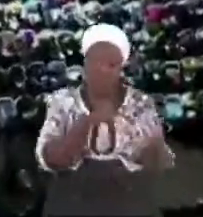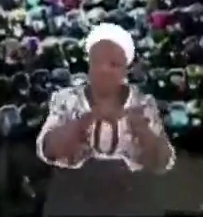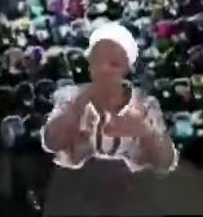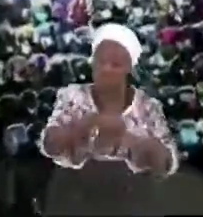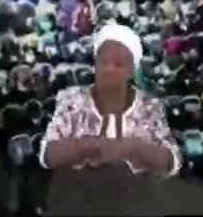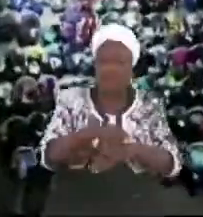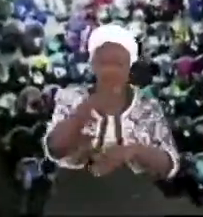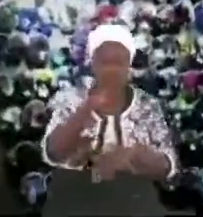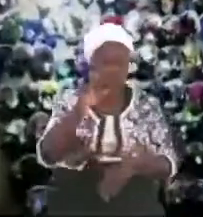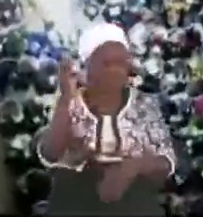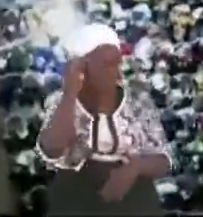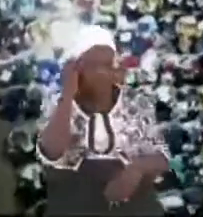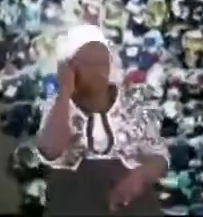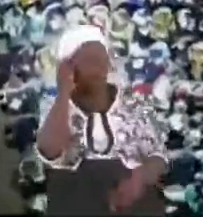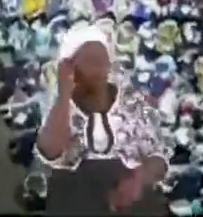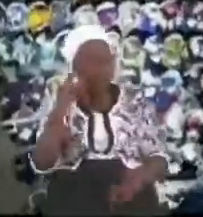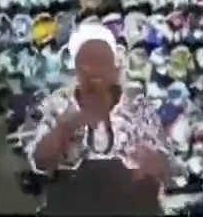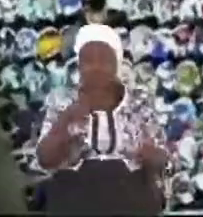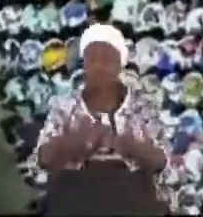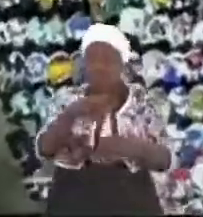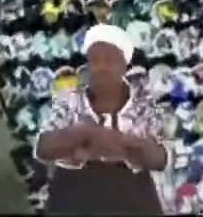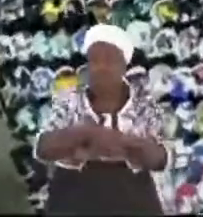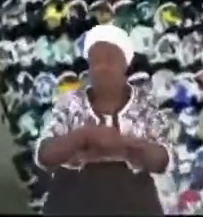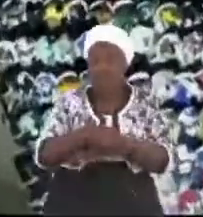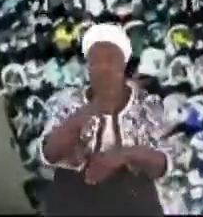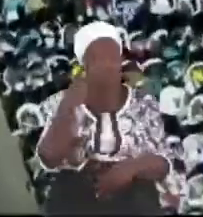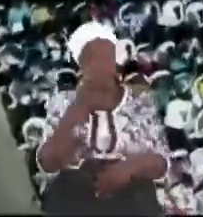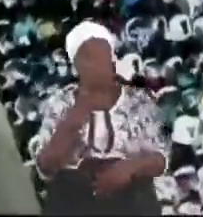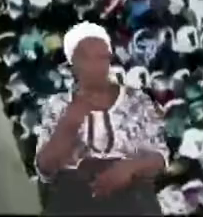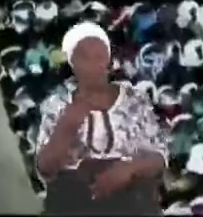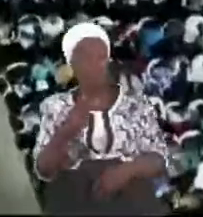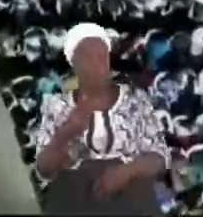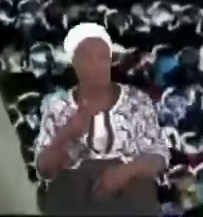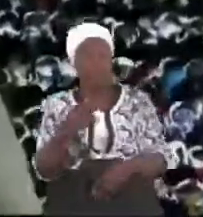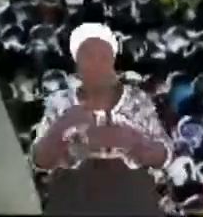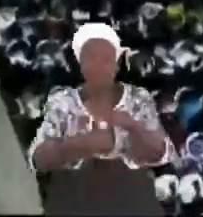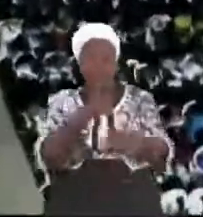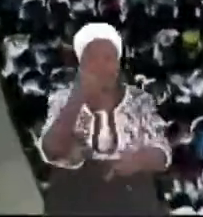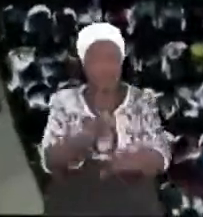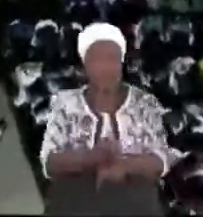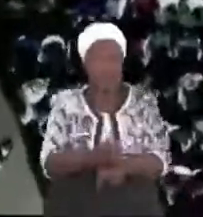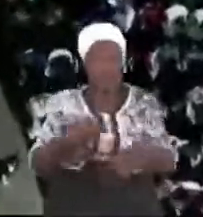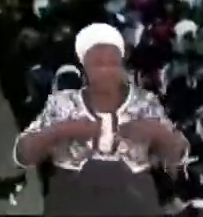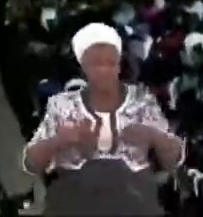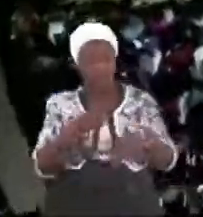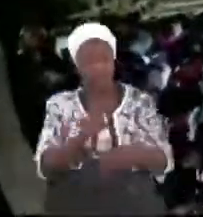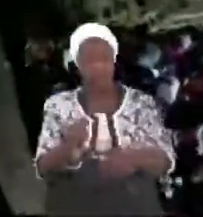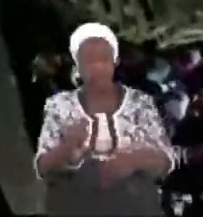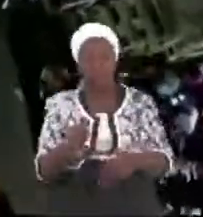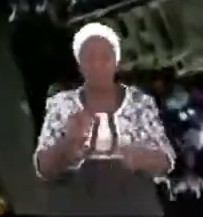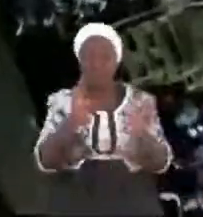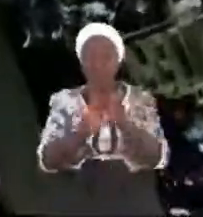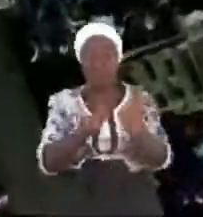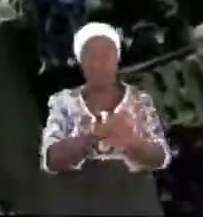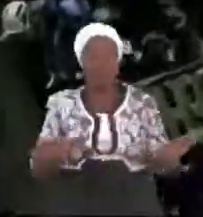tu vas voir. Ce soir, tu vas voir. Les cures confirmées